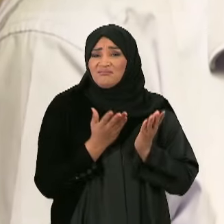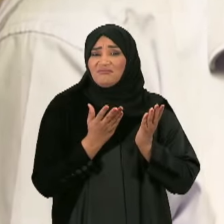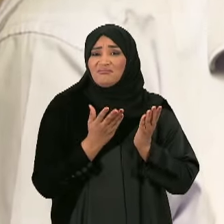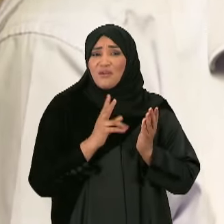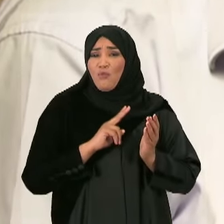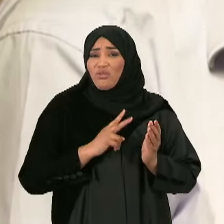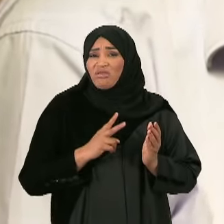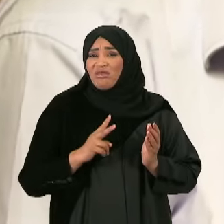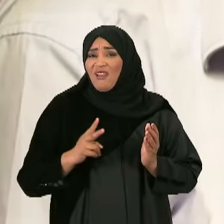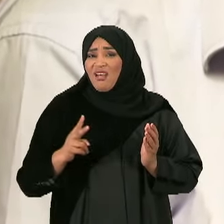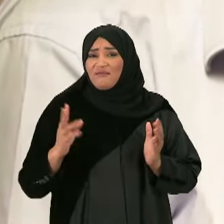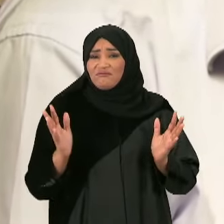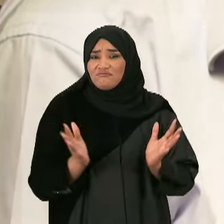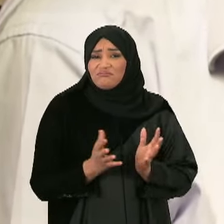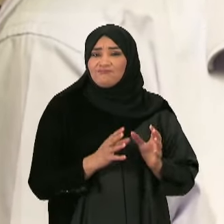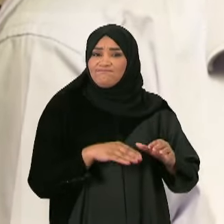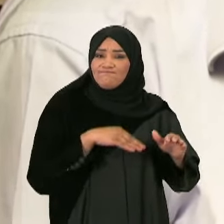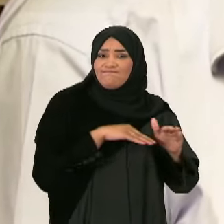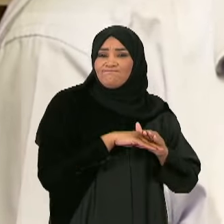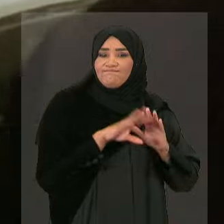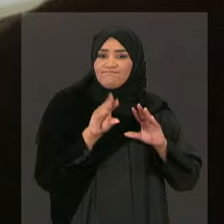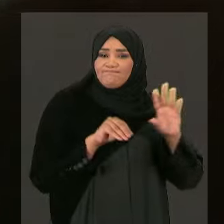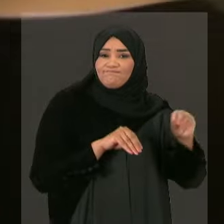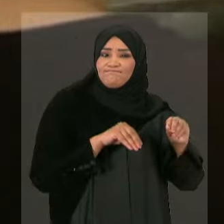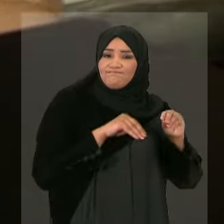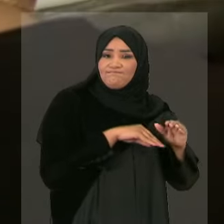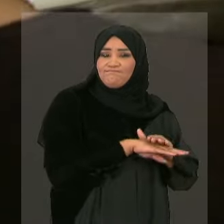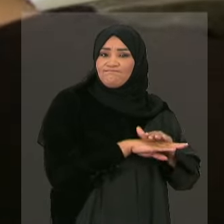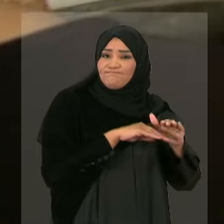الحراث ولوح الدراس والأخري.